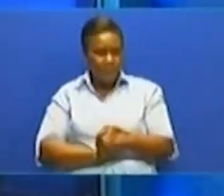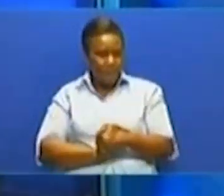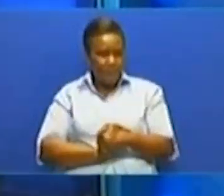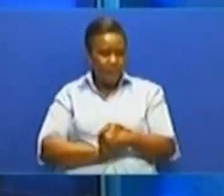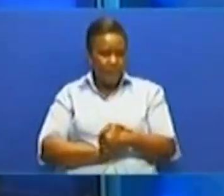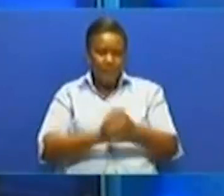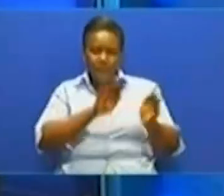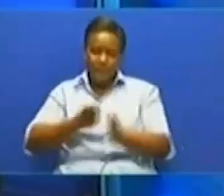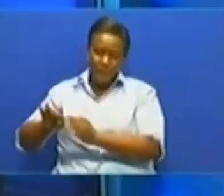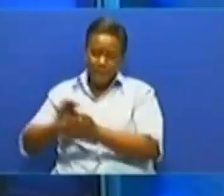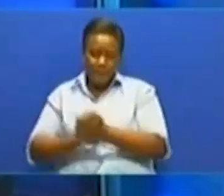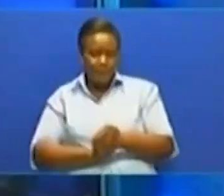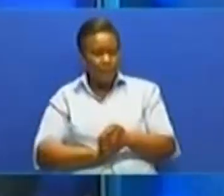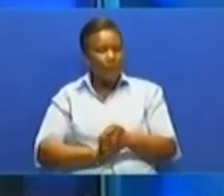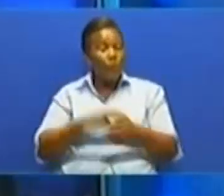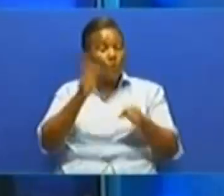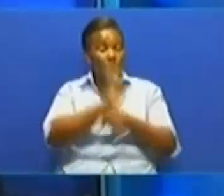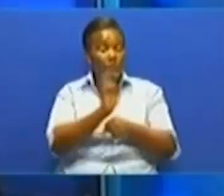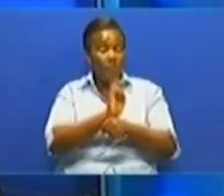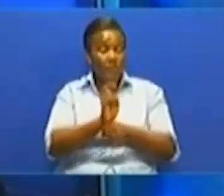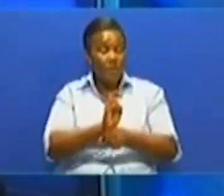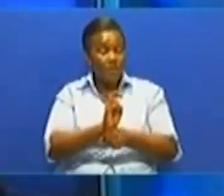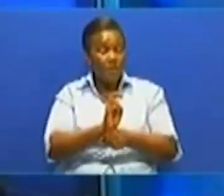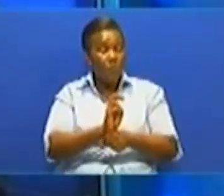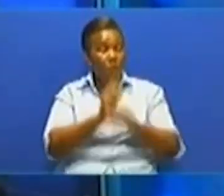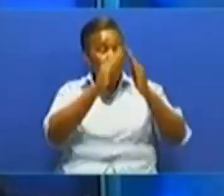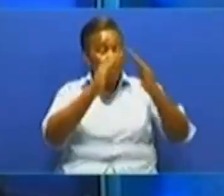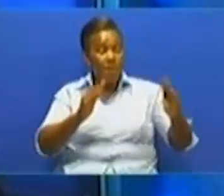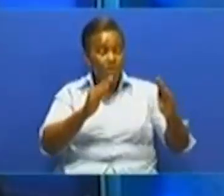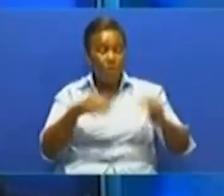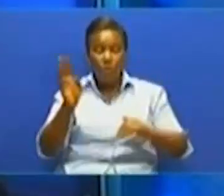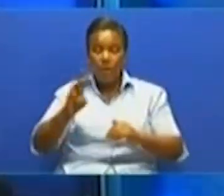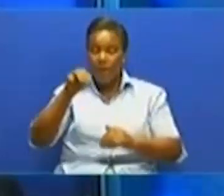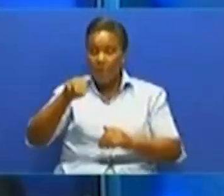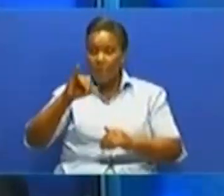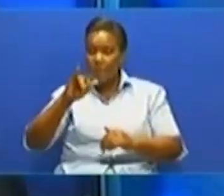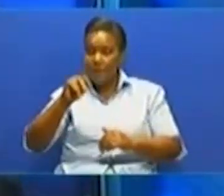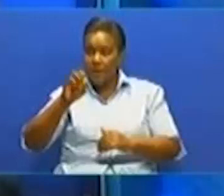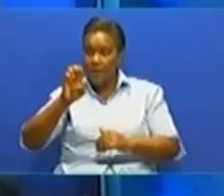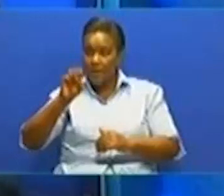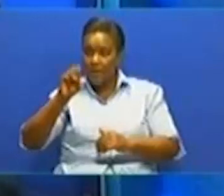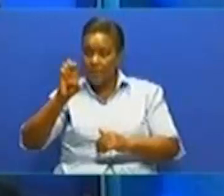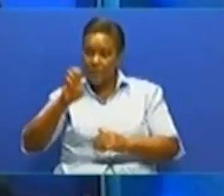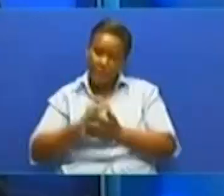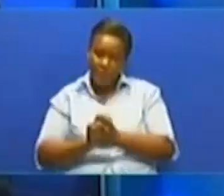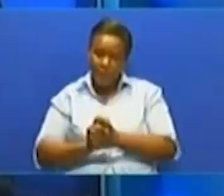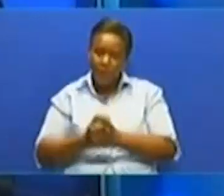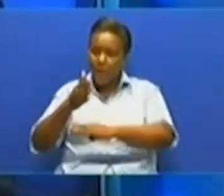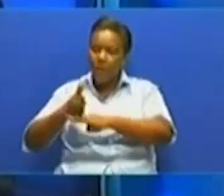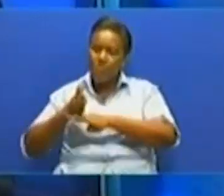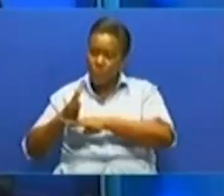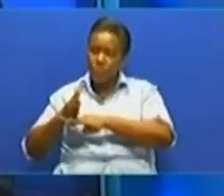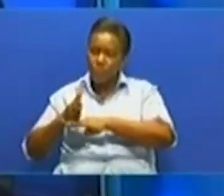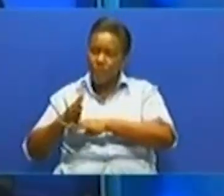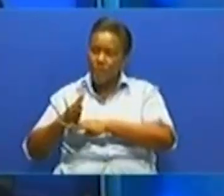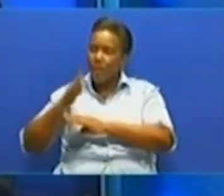jengo mojawapo la kituo cha afya Mikese Halmashauri ya Wilaya Morogoro lililojengwa na kampuni inayotekeleza mradi mkubwa wa reli ya kisasa